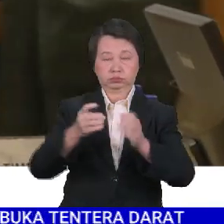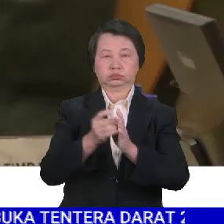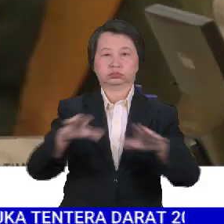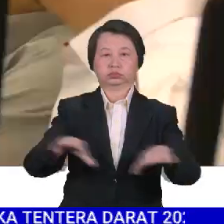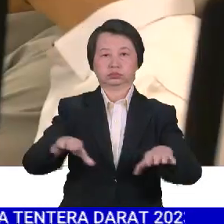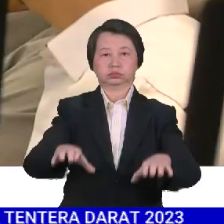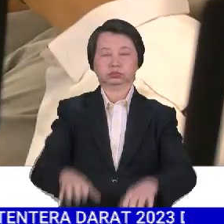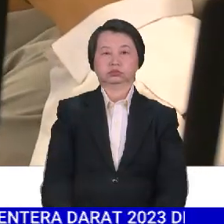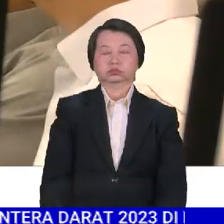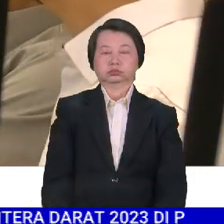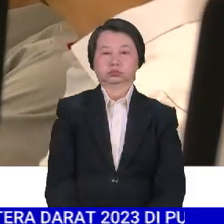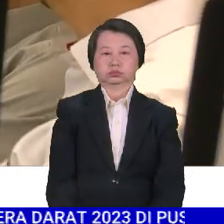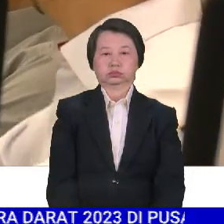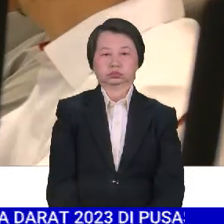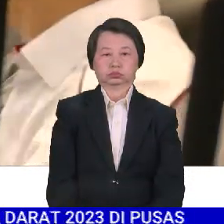dilaksana.